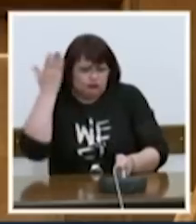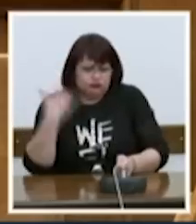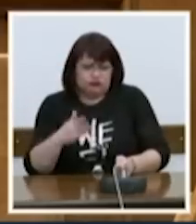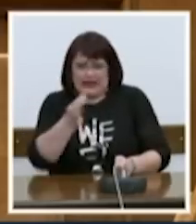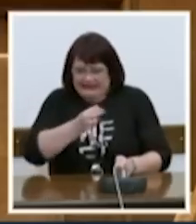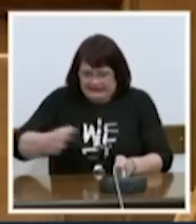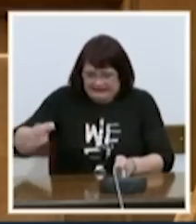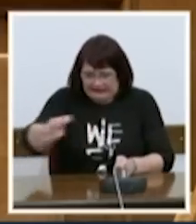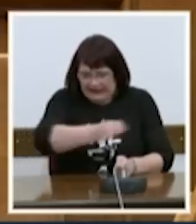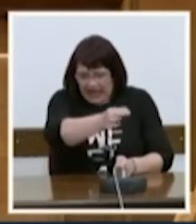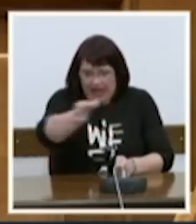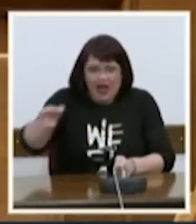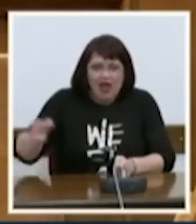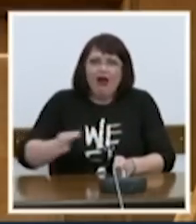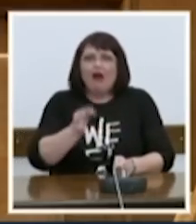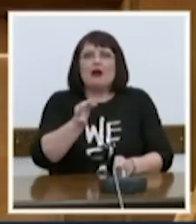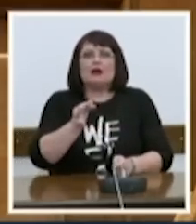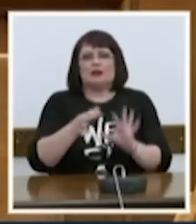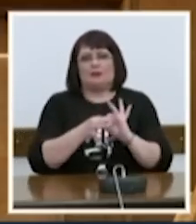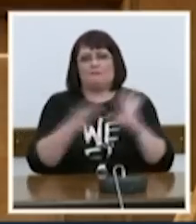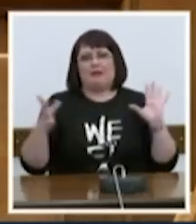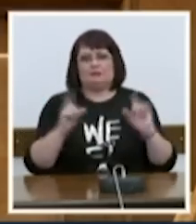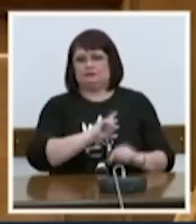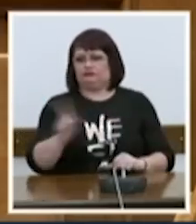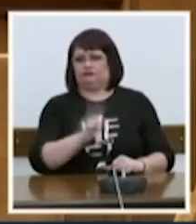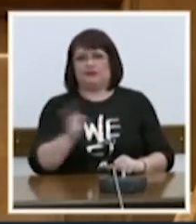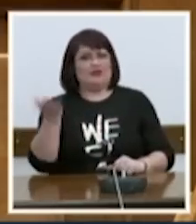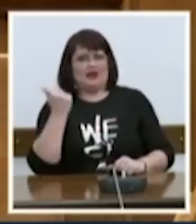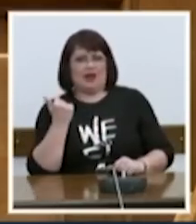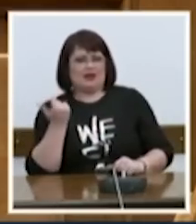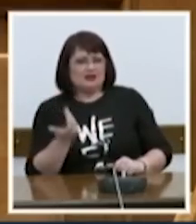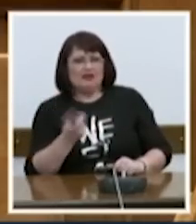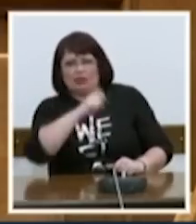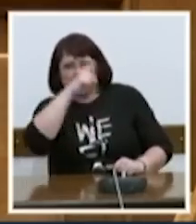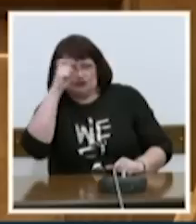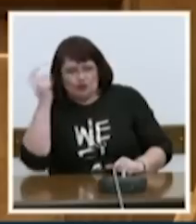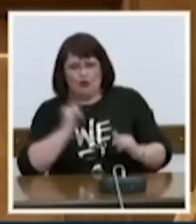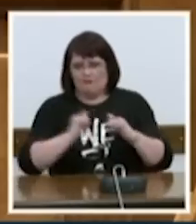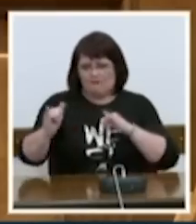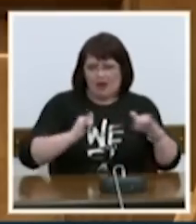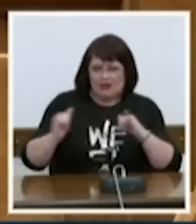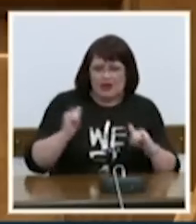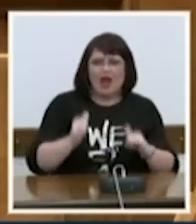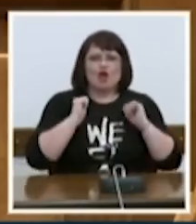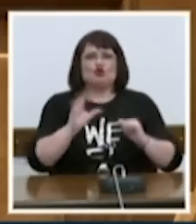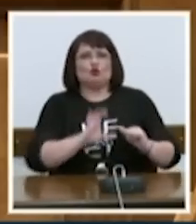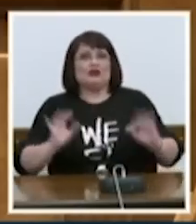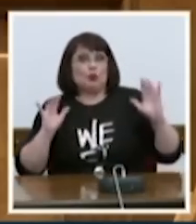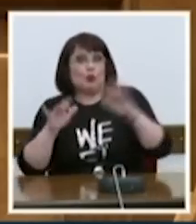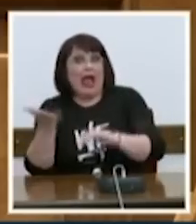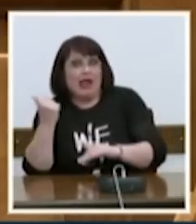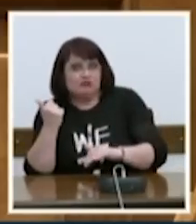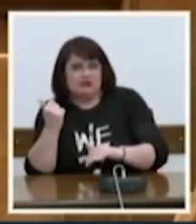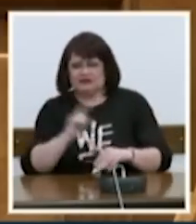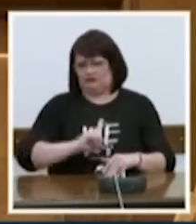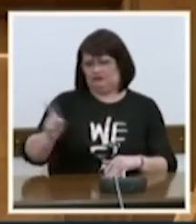ώρα αποκόβονται από τις ακτοπλοϊκές συνδέσεις, ειδικά τις μη τουριστικές περιόδους, με